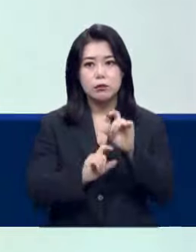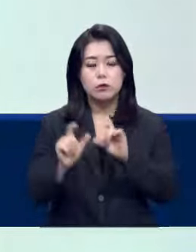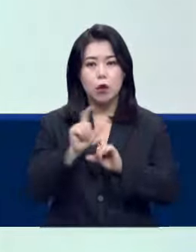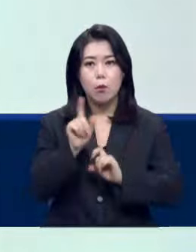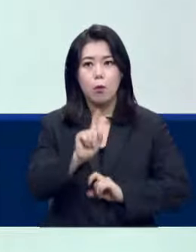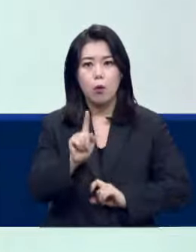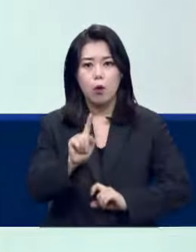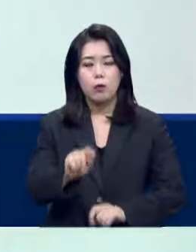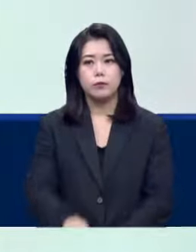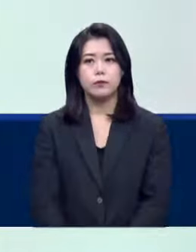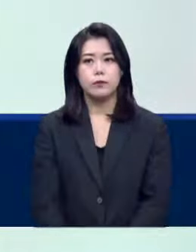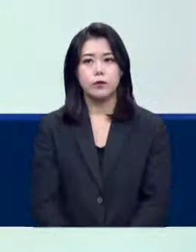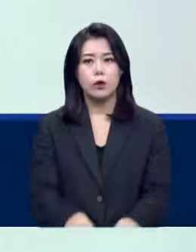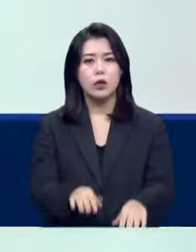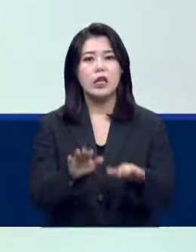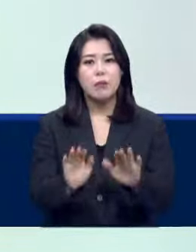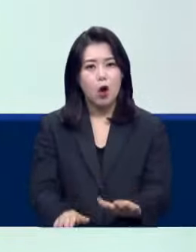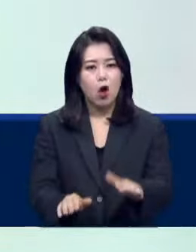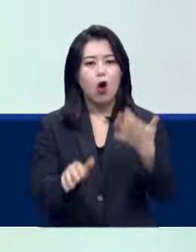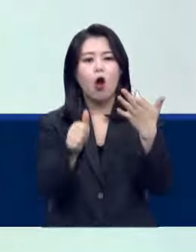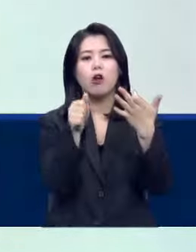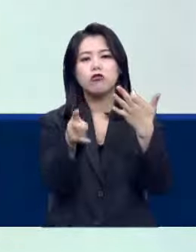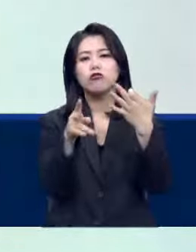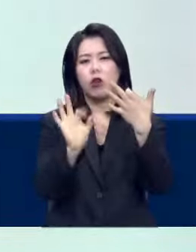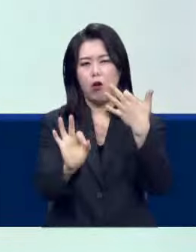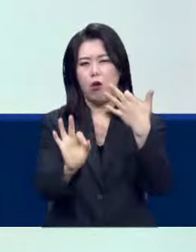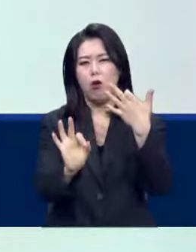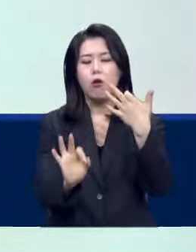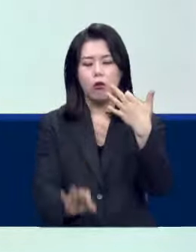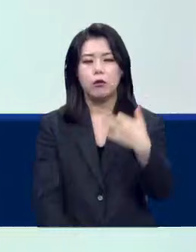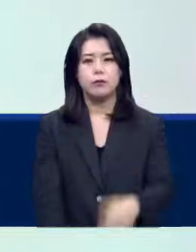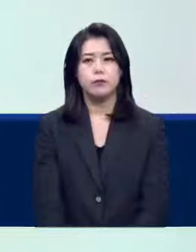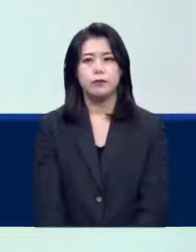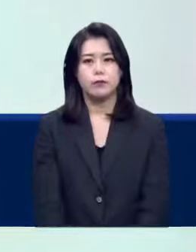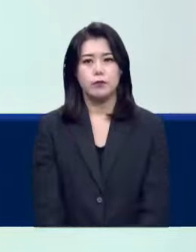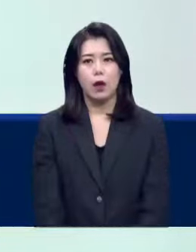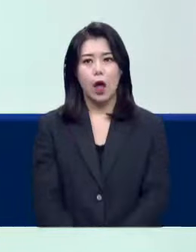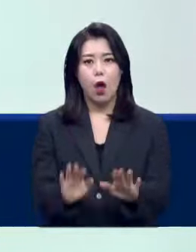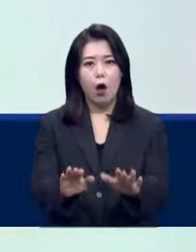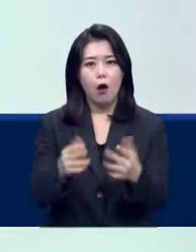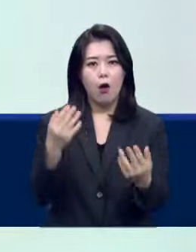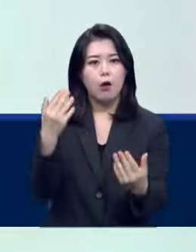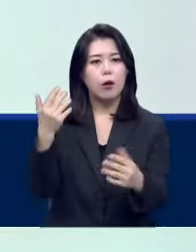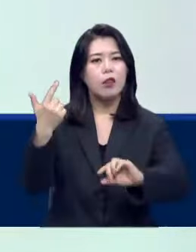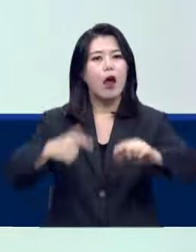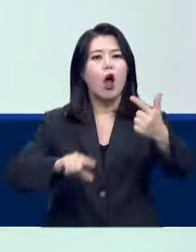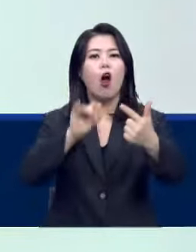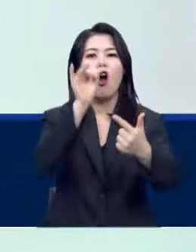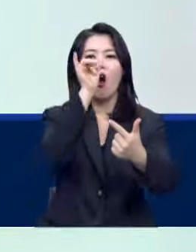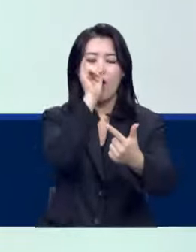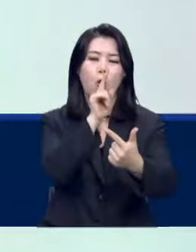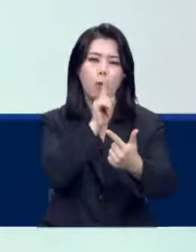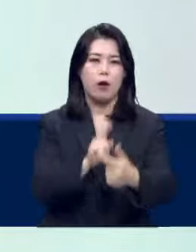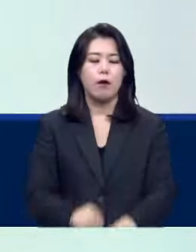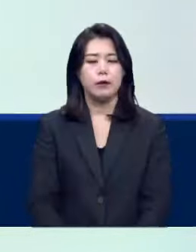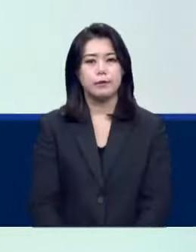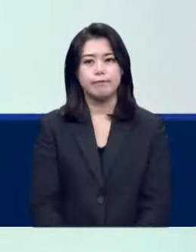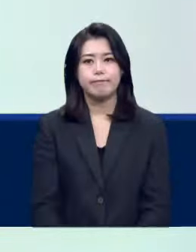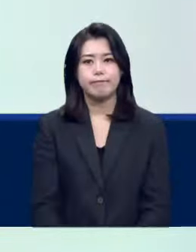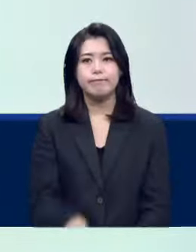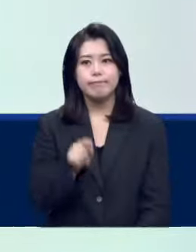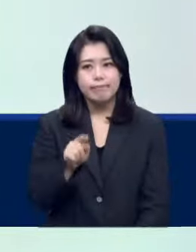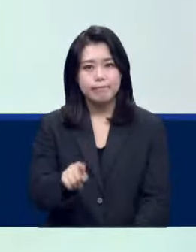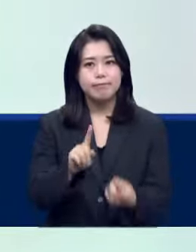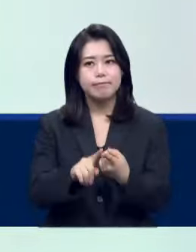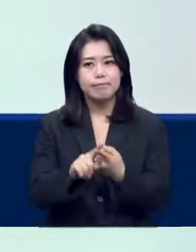나왔죠 조선중앙 통신에서 이건 화성 19형 이다라고 얘기를 했습니다 확실한 차이가 있다라는 얘긴 거겠죠 얘기도